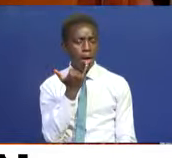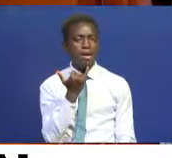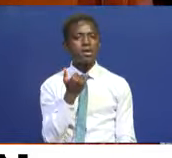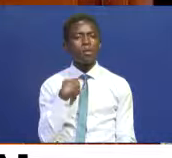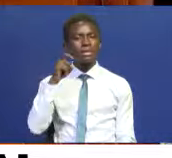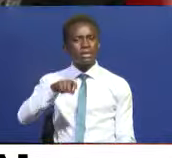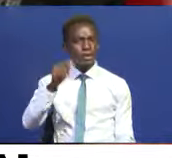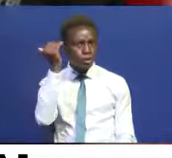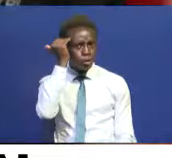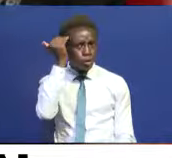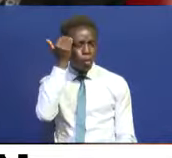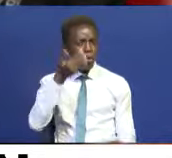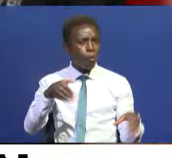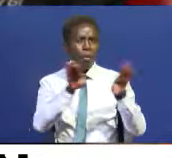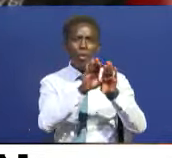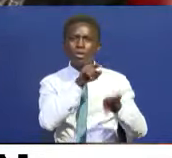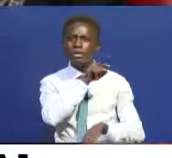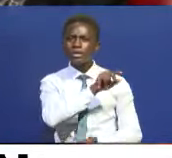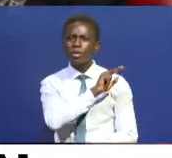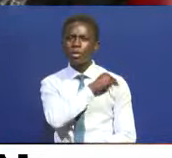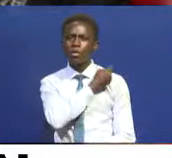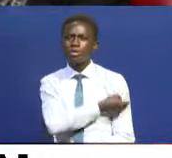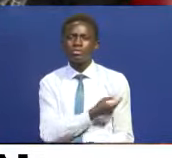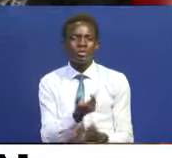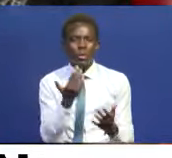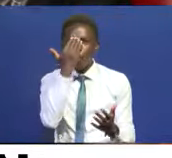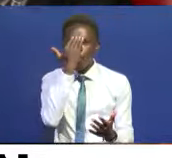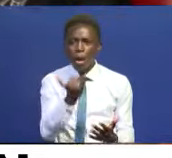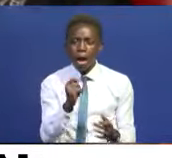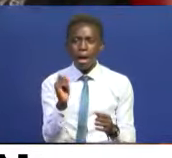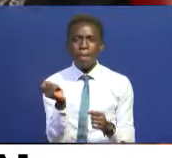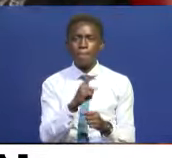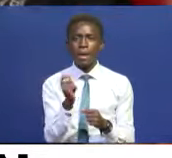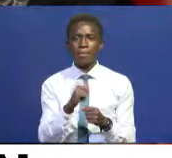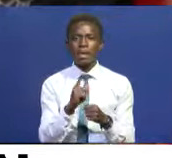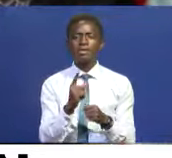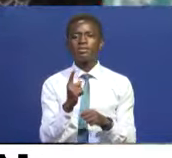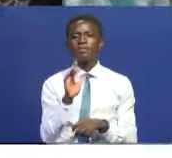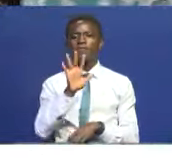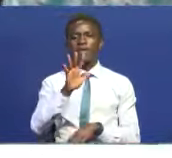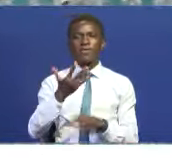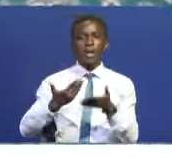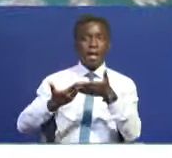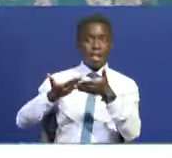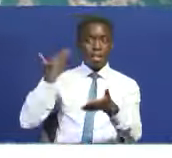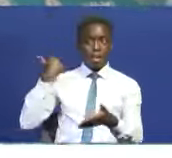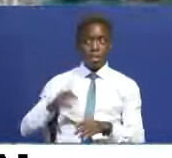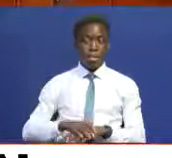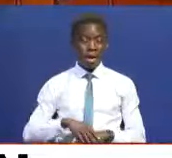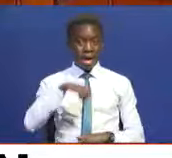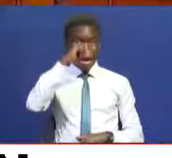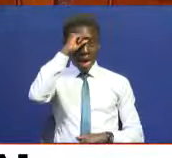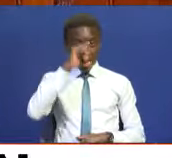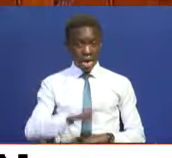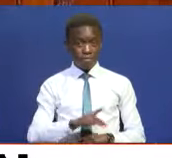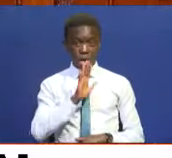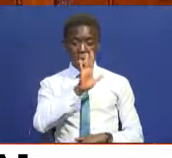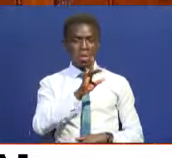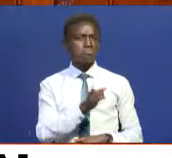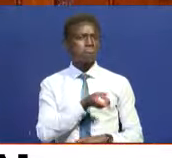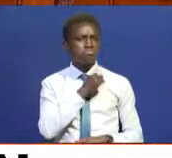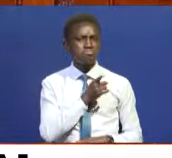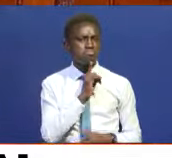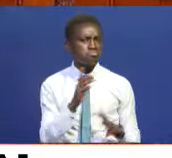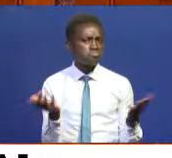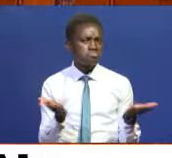hiyo kwa kipindi cha miezi mitano iliyopita. Kwa mujibu wa gavana Kihika, uamuzi wa kuwafurusha wasimamizi wa